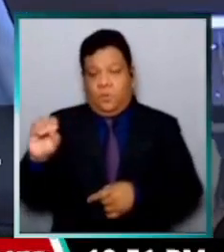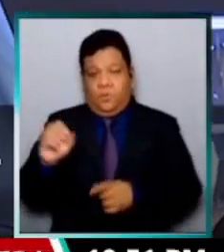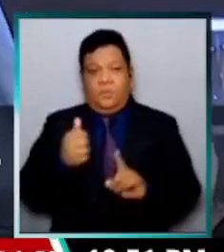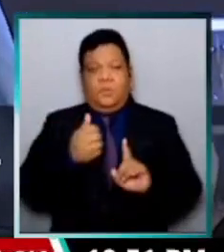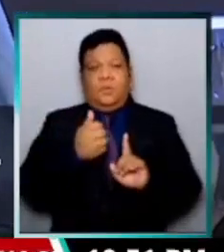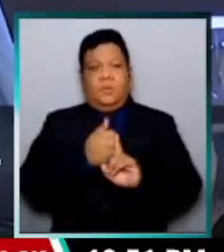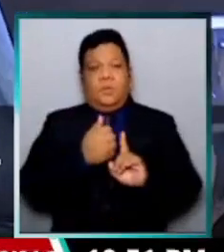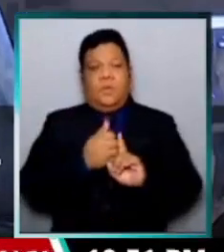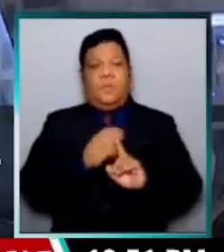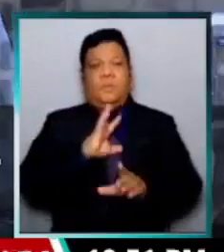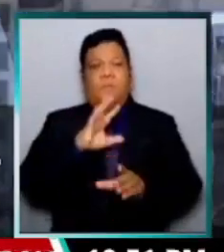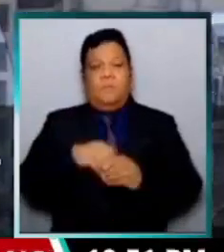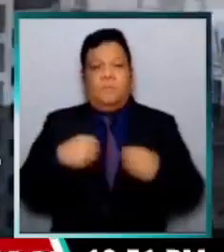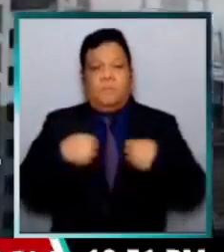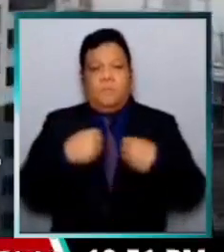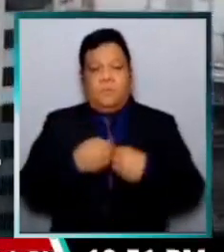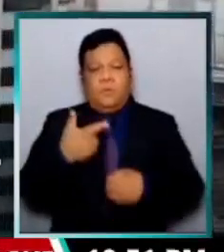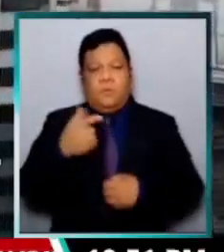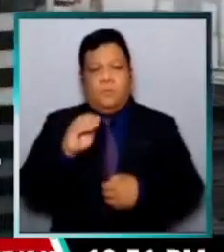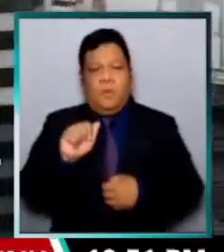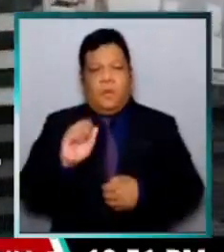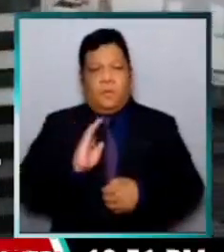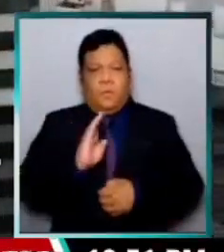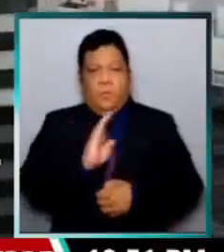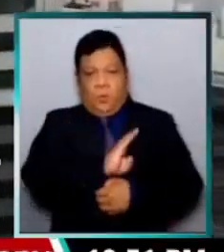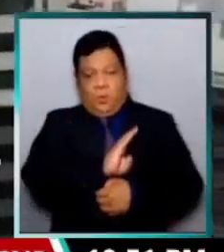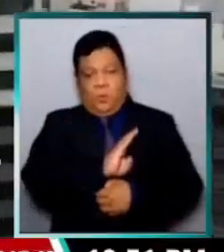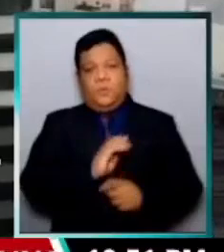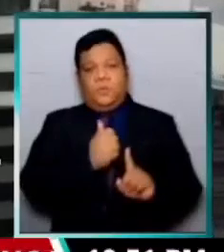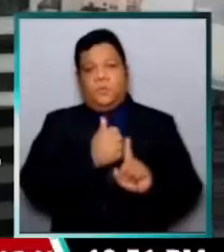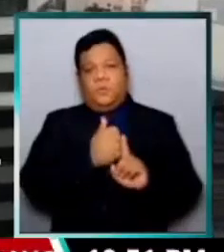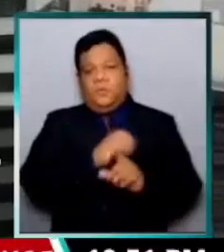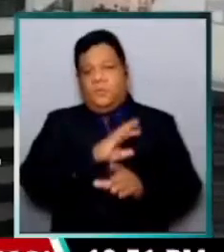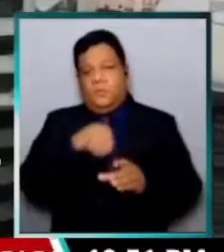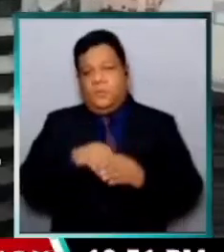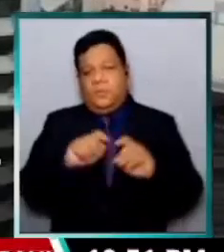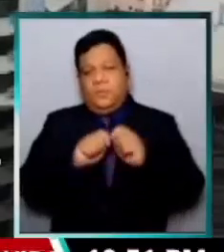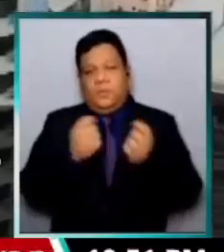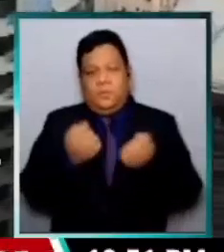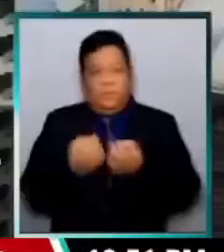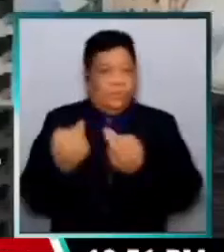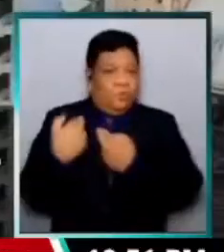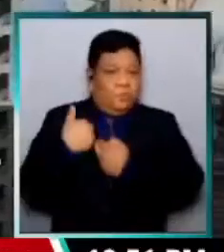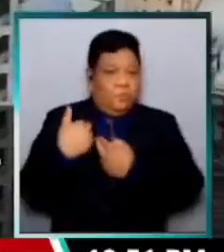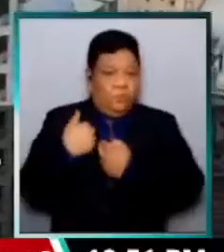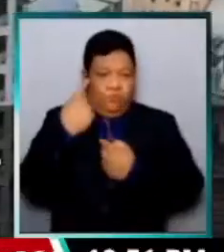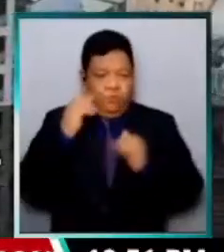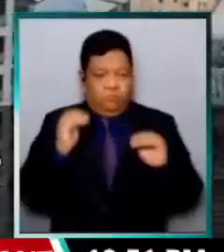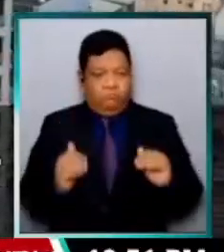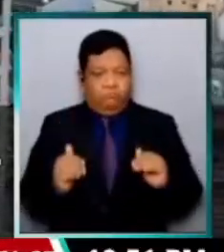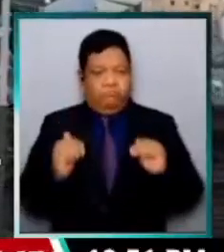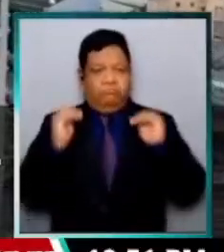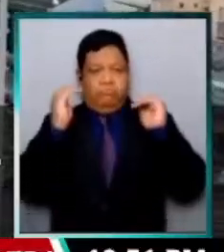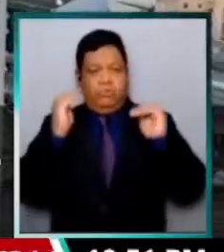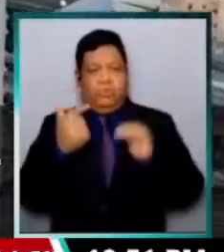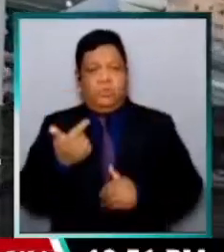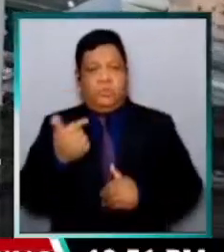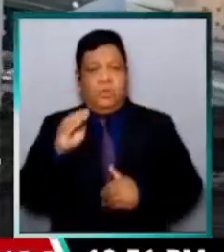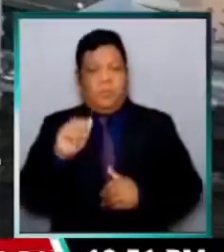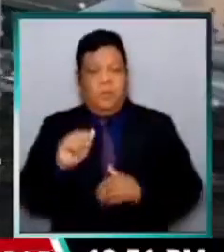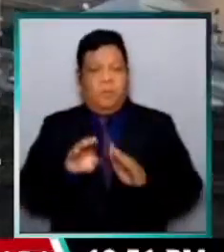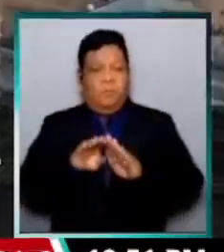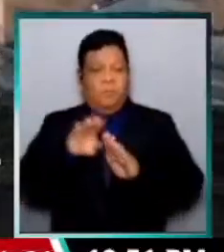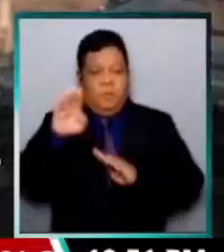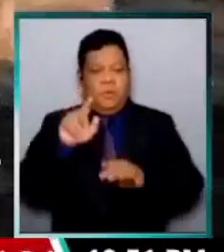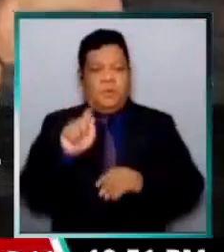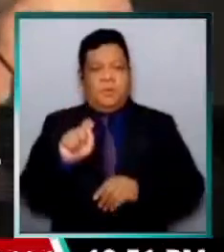GMA Board of Directors. Bahagi siya ng team na nasa likod ng pag-angat ng GMA bilang nangungunang TV network sa